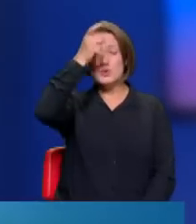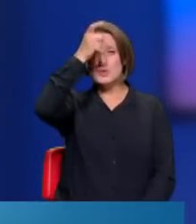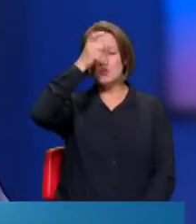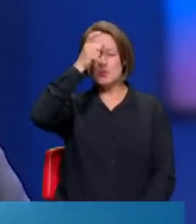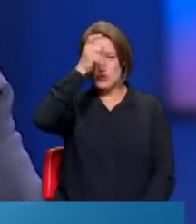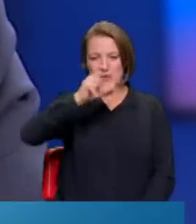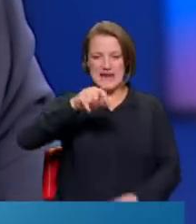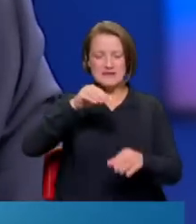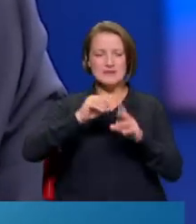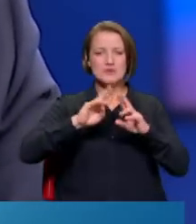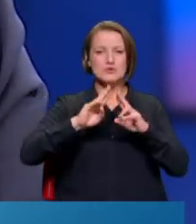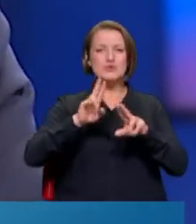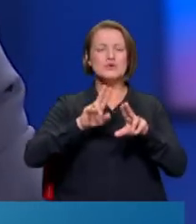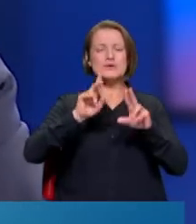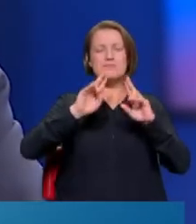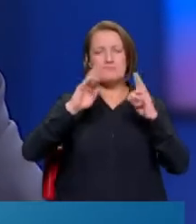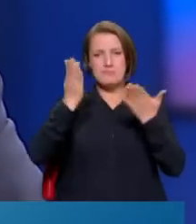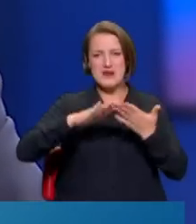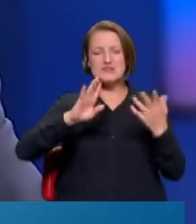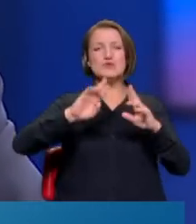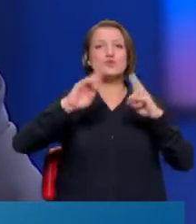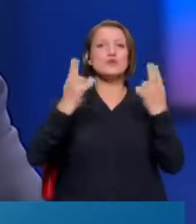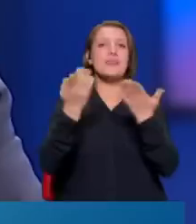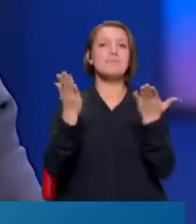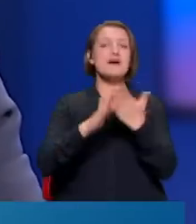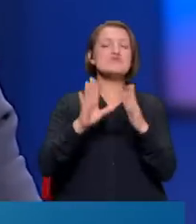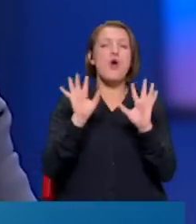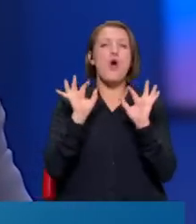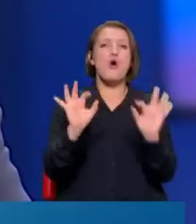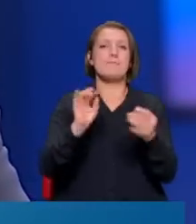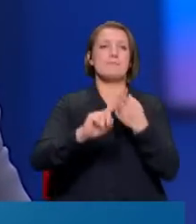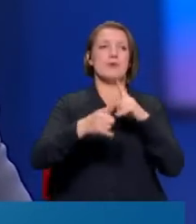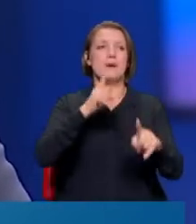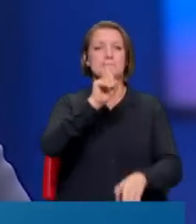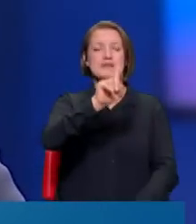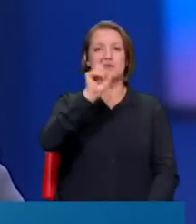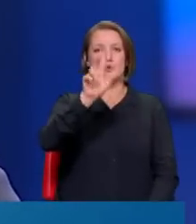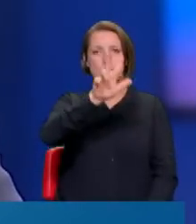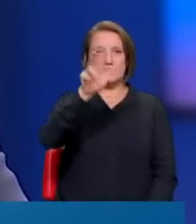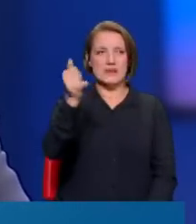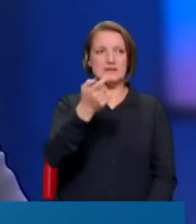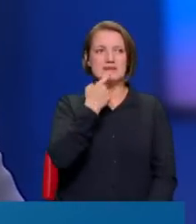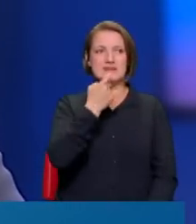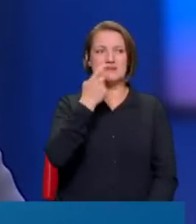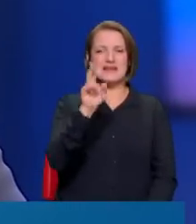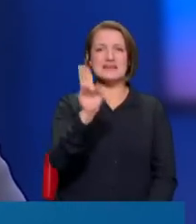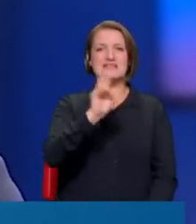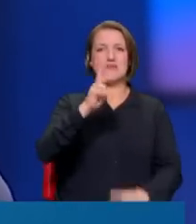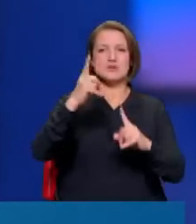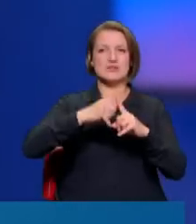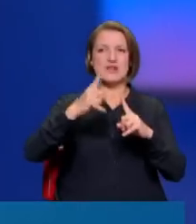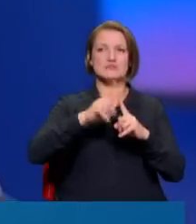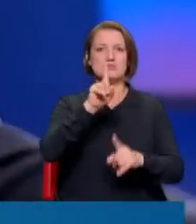dünyada barış politikası dünyanın en aktif politikasıdır nedir biliyor musunuz 1936'da 20 Temmuz